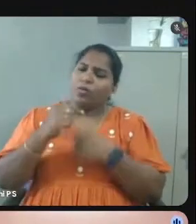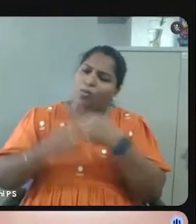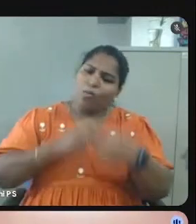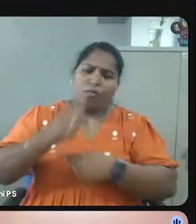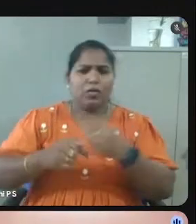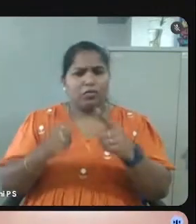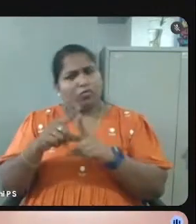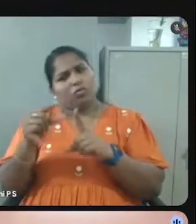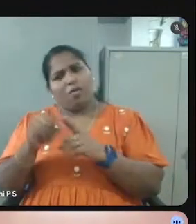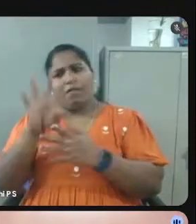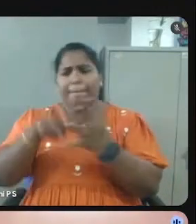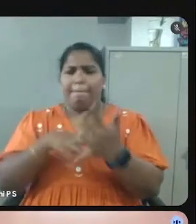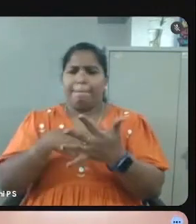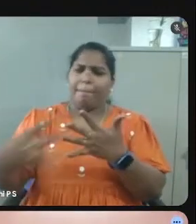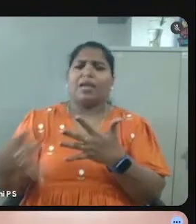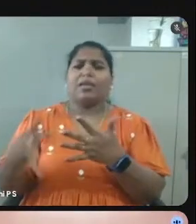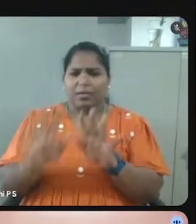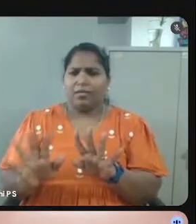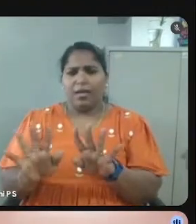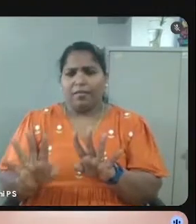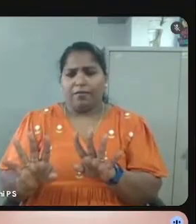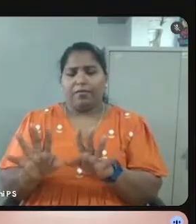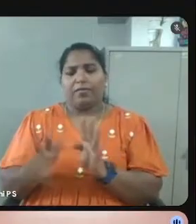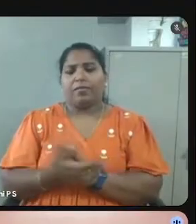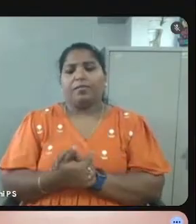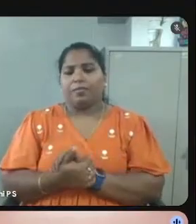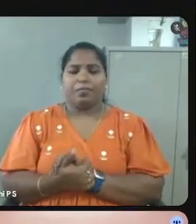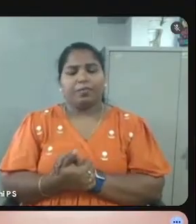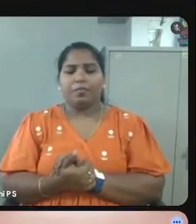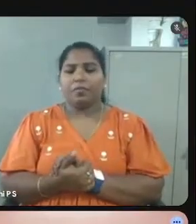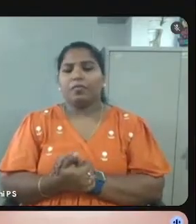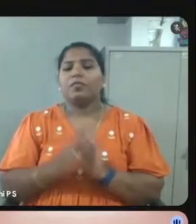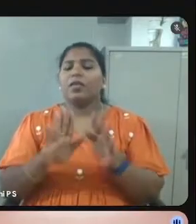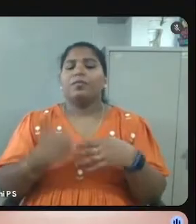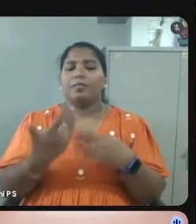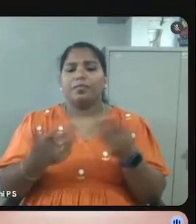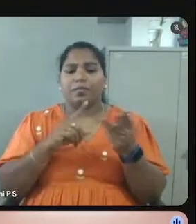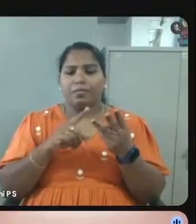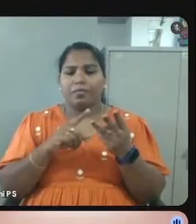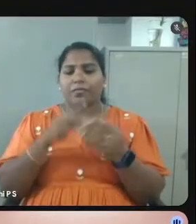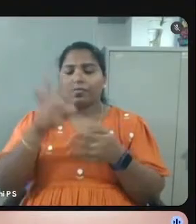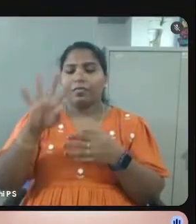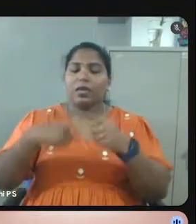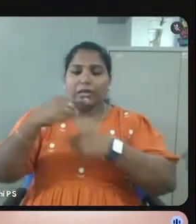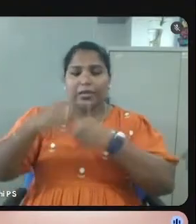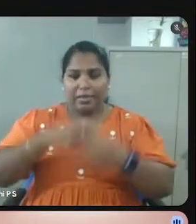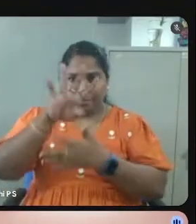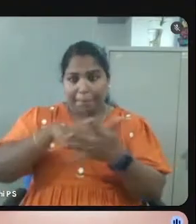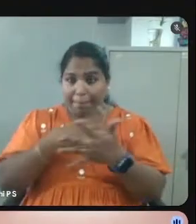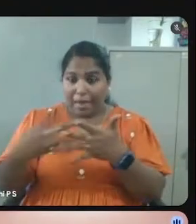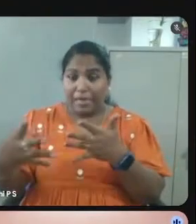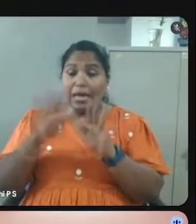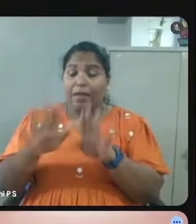അതാണ് നമുക്ക് ഓക്യുപേഷണൽ തെറപ്പി പ്രാക്ടീസ് ഫ്രെയിംവർക്ക് ക്ലയന്റ് ഫാക്ടറിൽ കണ്ടത് അല്ലെ. അപ്പൊ ഇതൊരു റൊട്ടീൻ പാറ്റേൺ ഓക്യുപേഷണൽ തെറപ്പിസ്റ്റ്